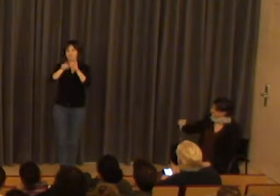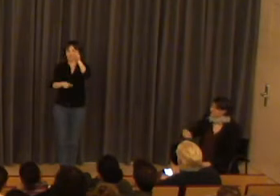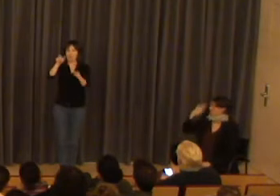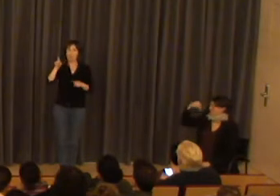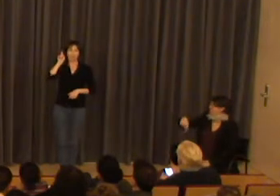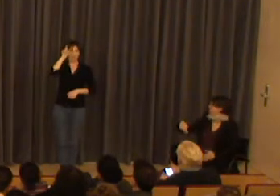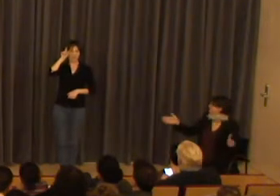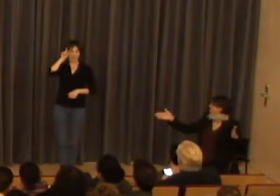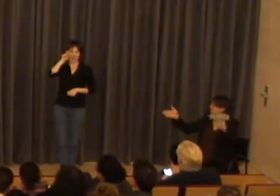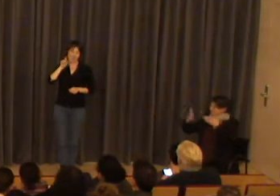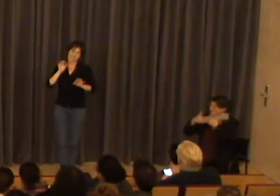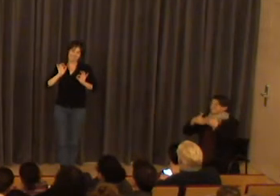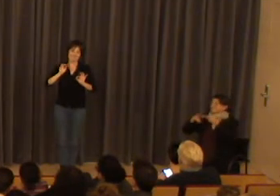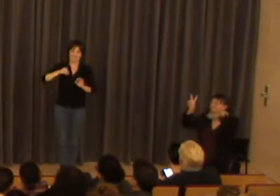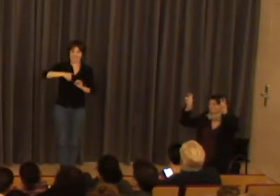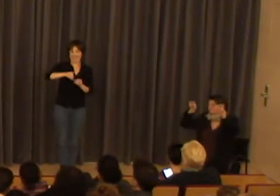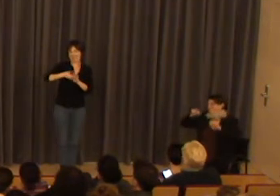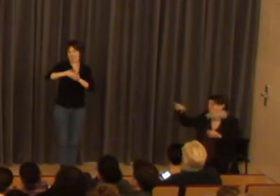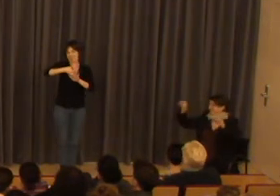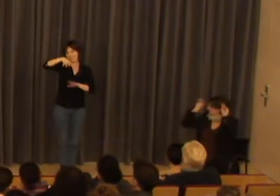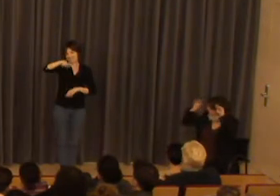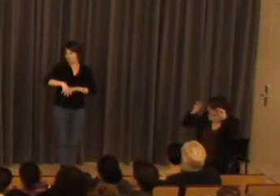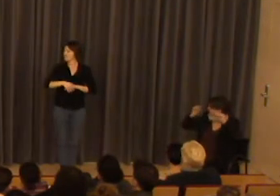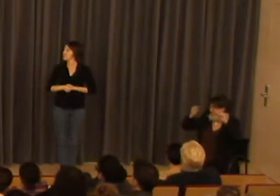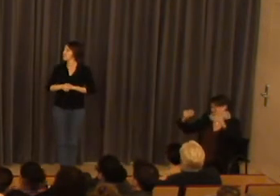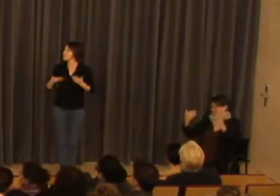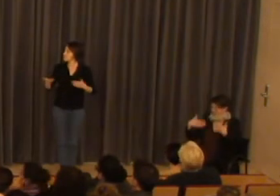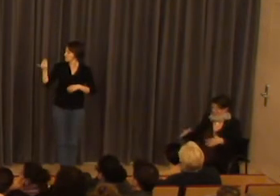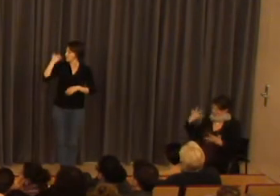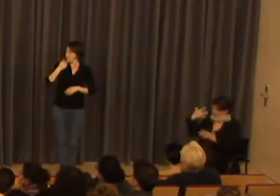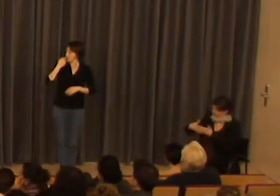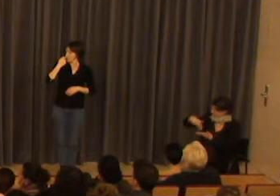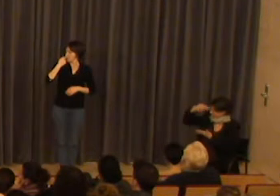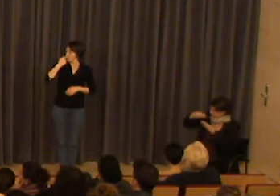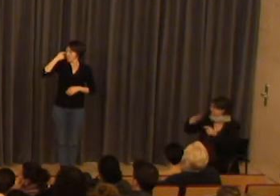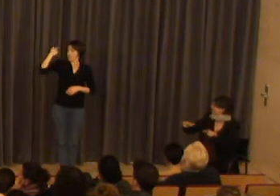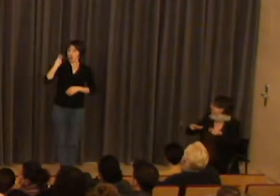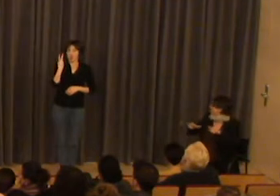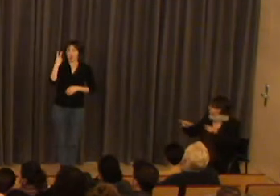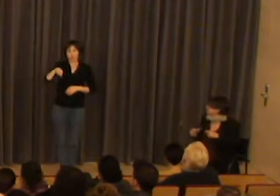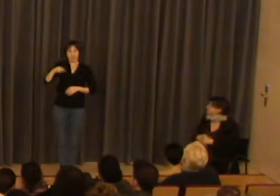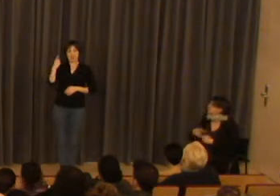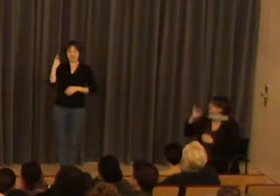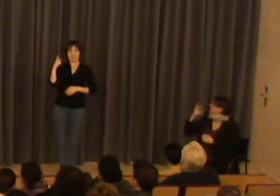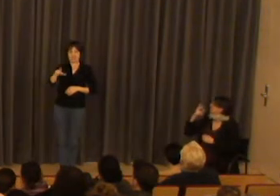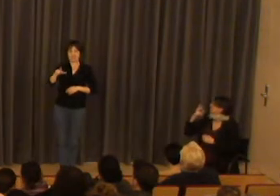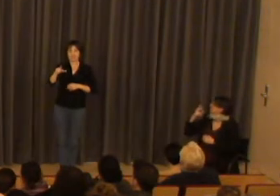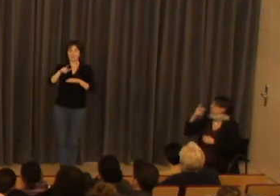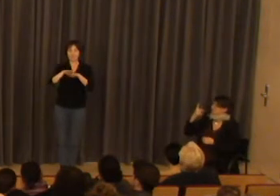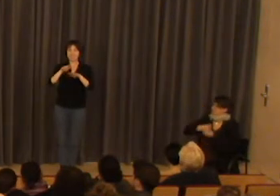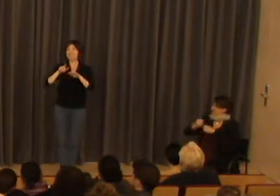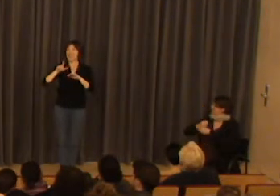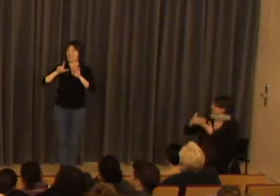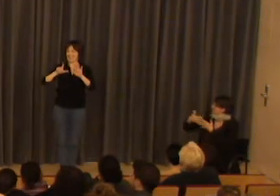signes. Si el 2007 es va fer un pas endavant qualitatiu molt important amb l'aprovació de la